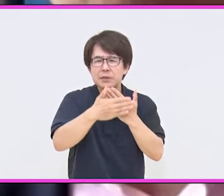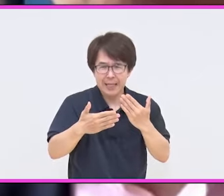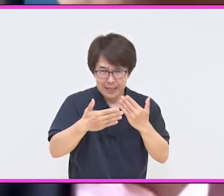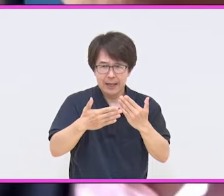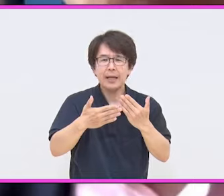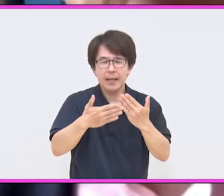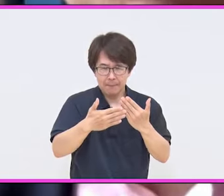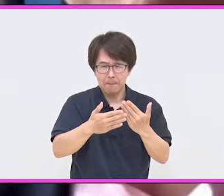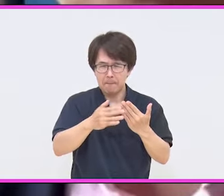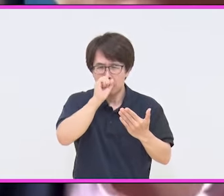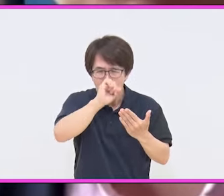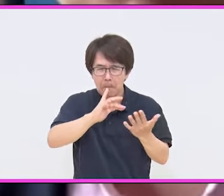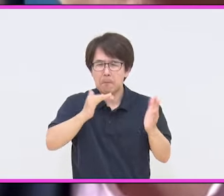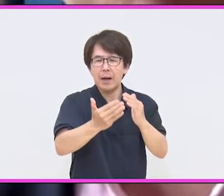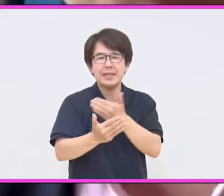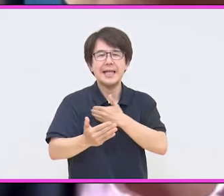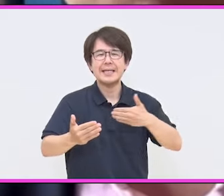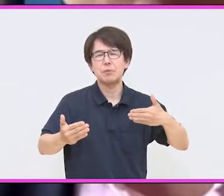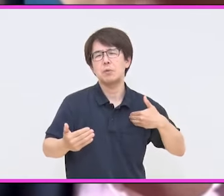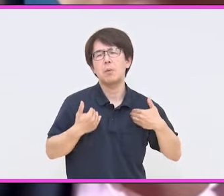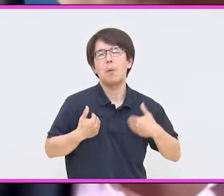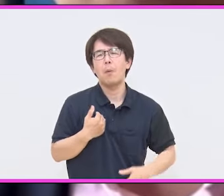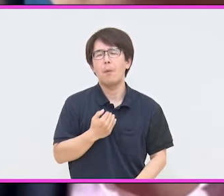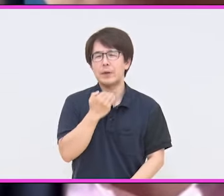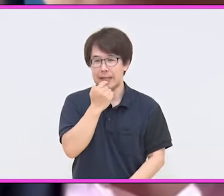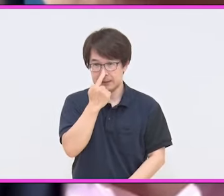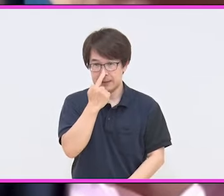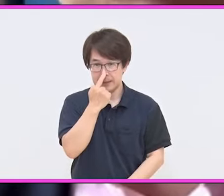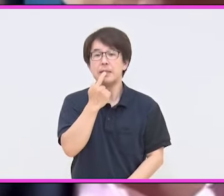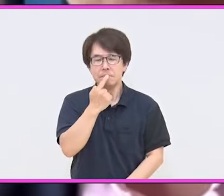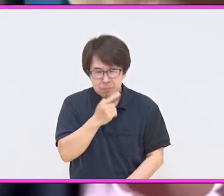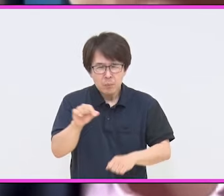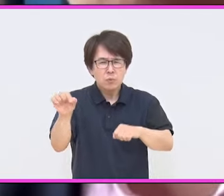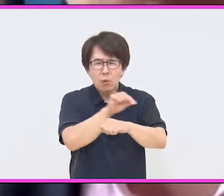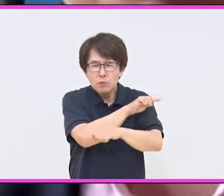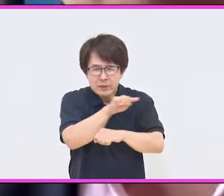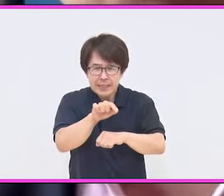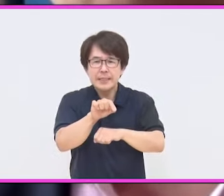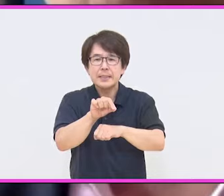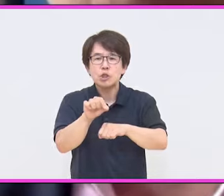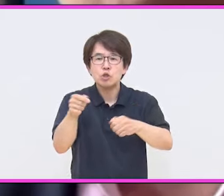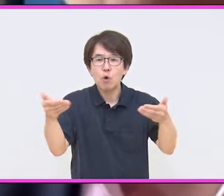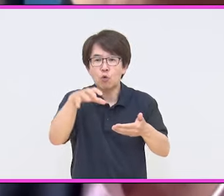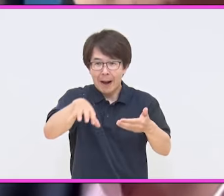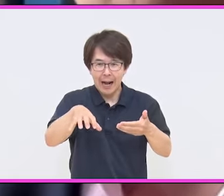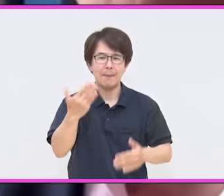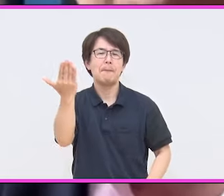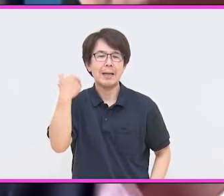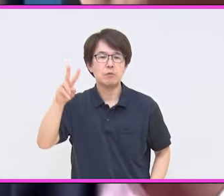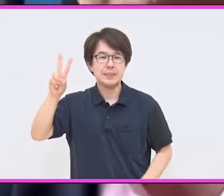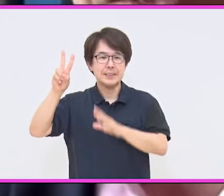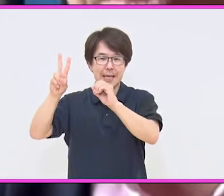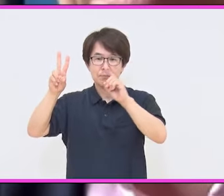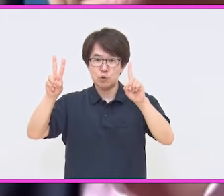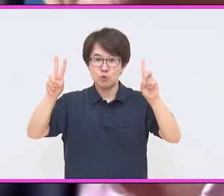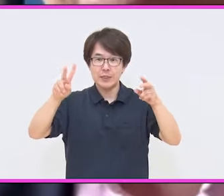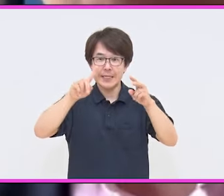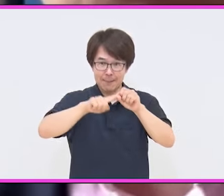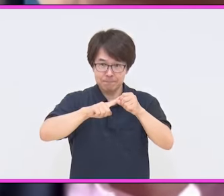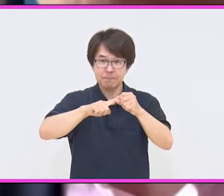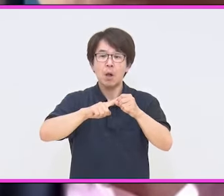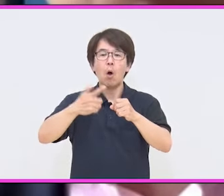in all aspects of life, but particularly in things like the workplace as well. We found that after London 2012, that